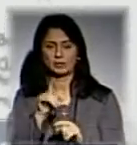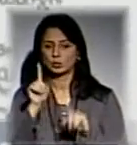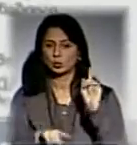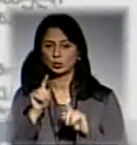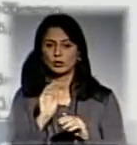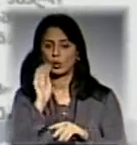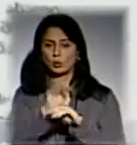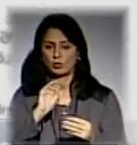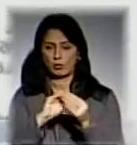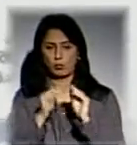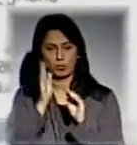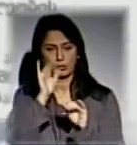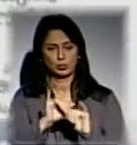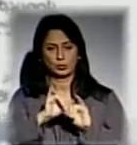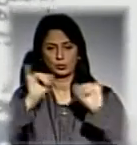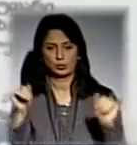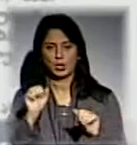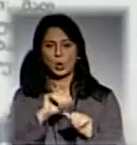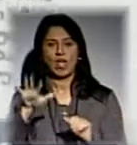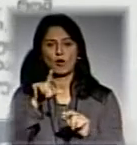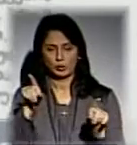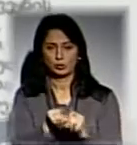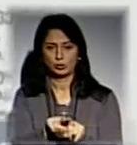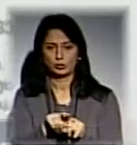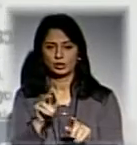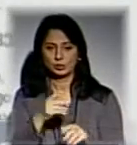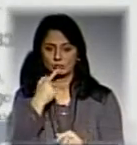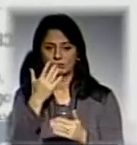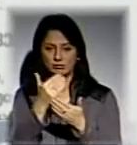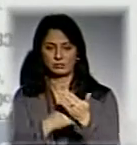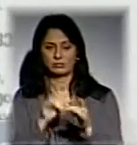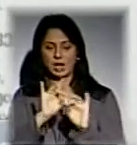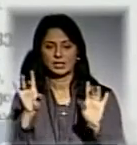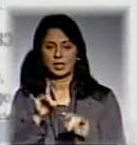ზოგადად დამატებით პრობლემებს შეექმნის ევროპულ უსაფრთხოებას, ნათქვამია საგარეო